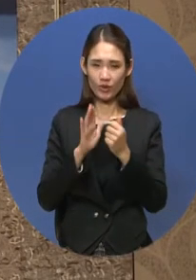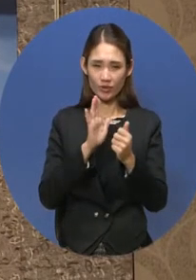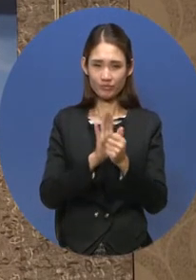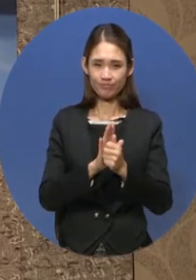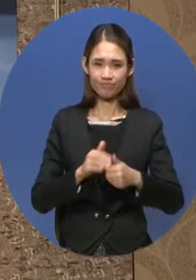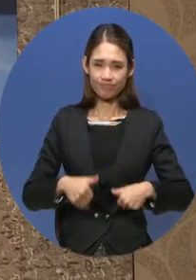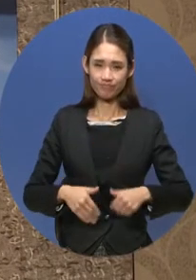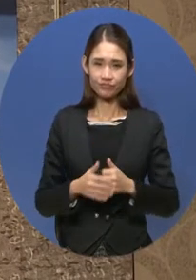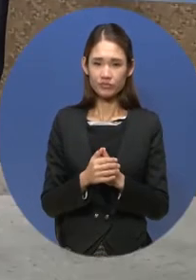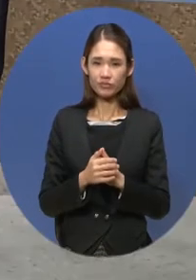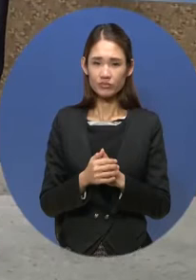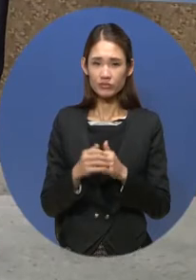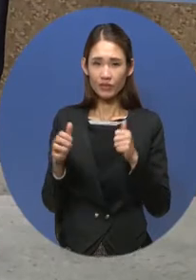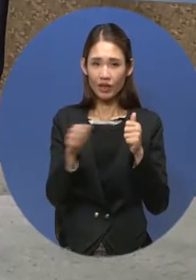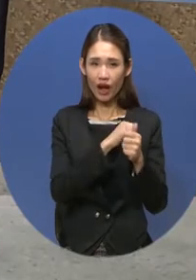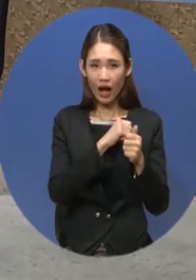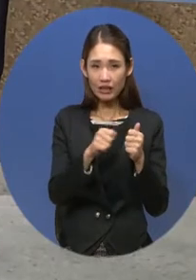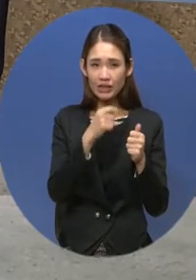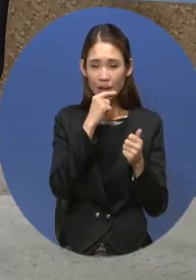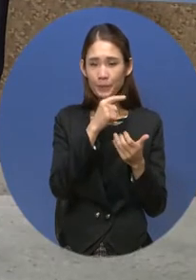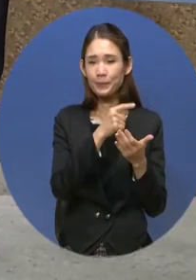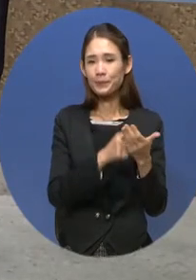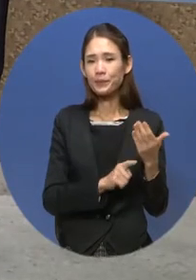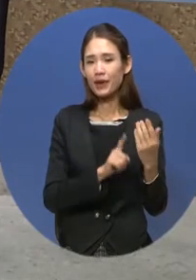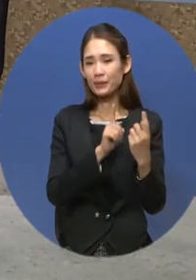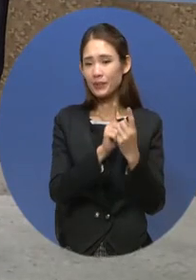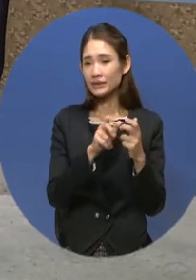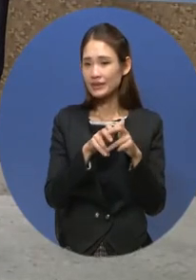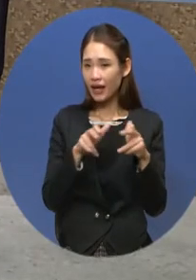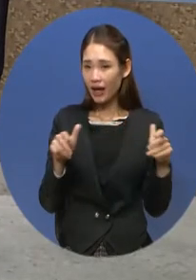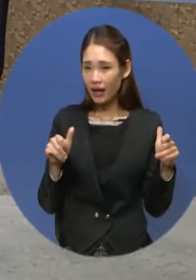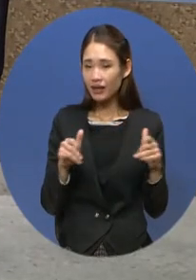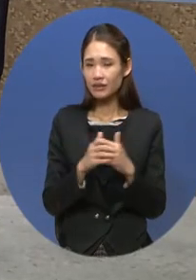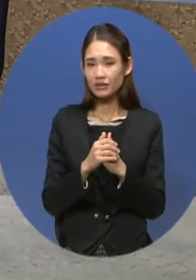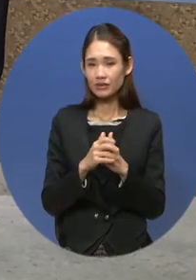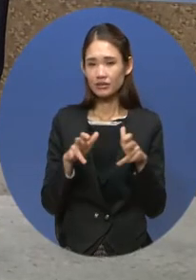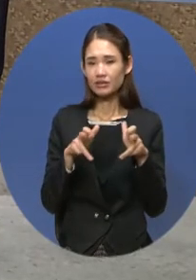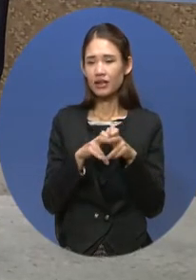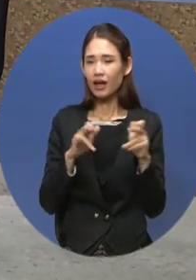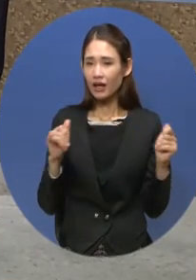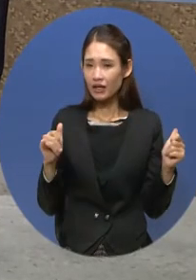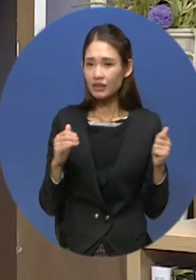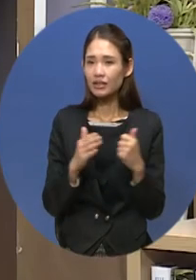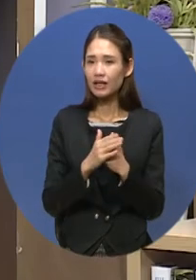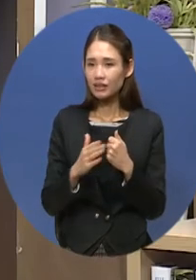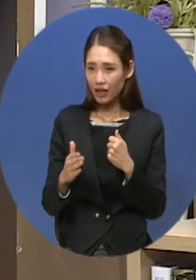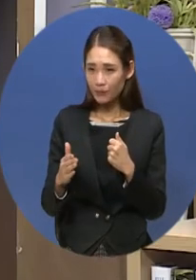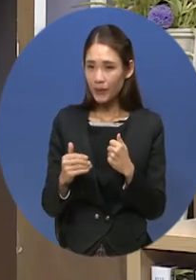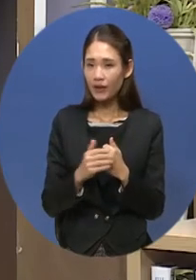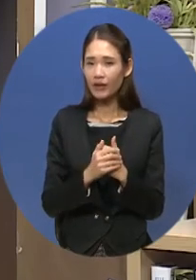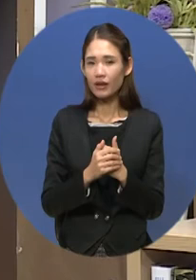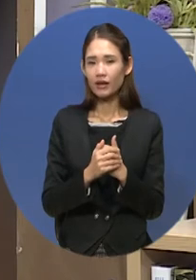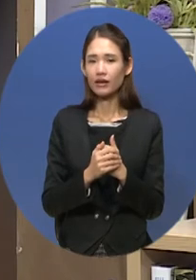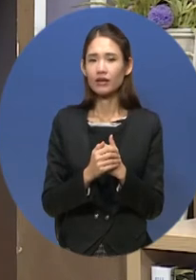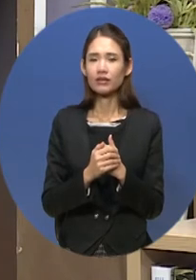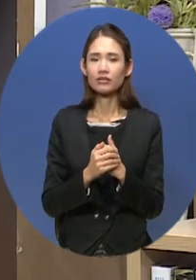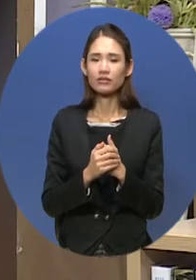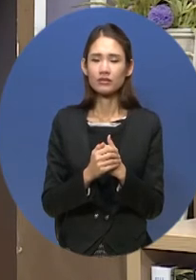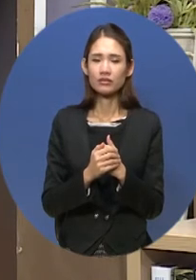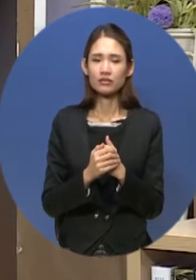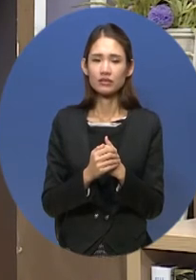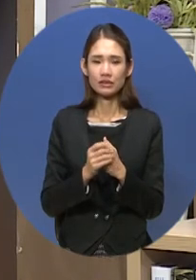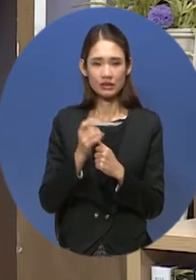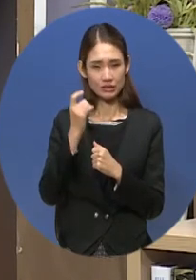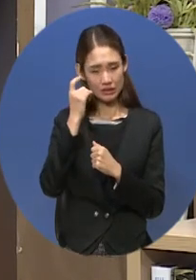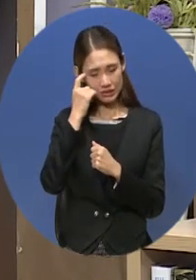합니다. 그리고 또 학대 피해의 장애인분들은 이게 장애인이라고 해서 좀